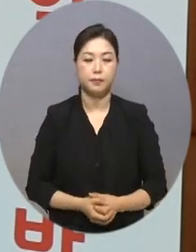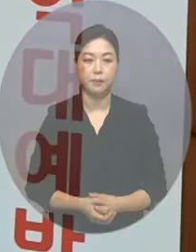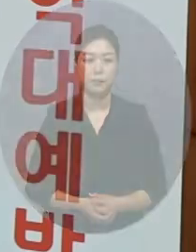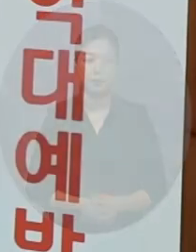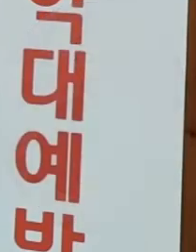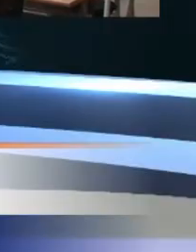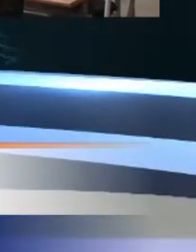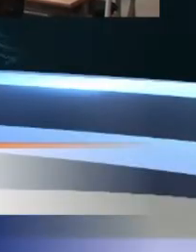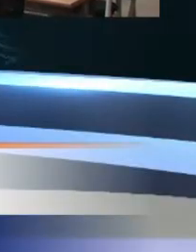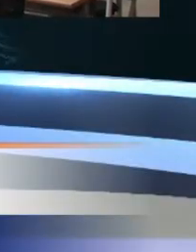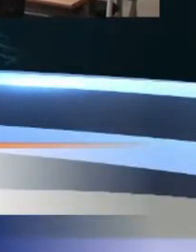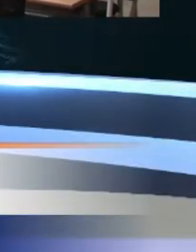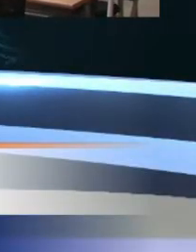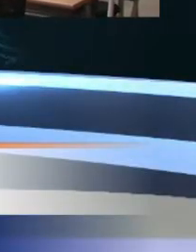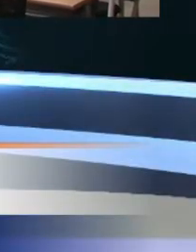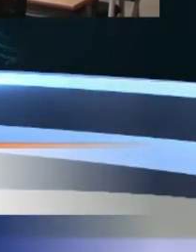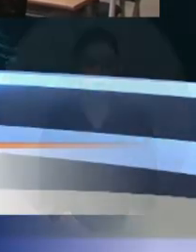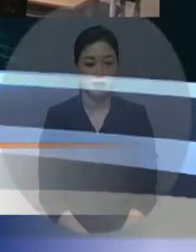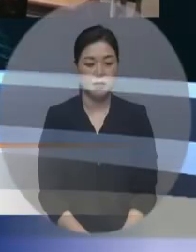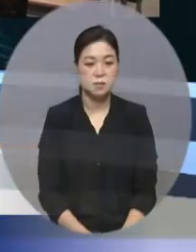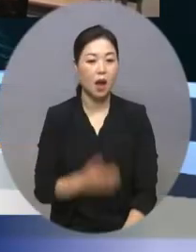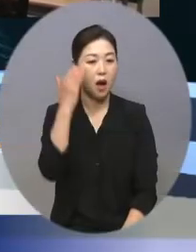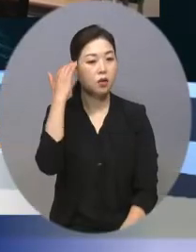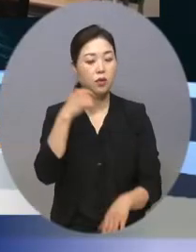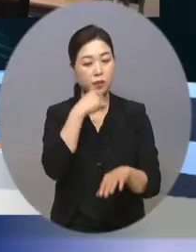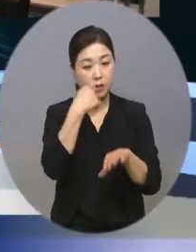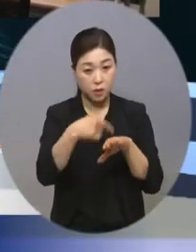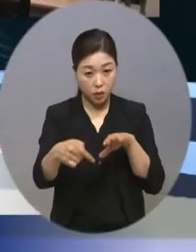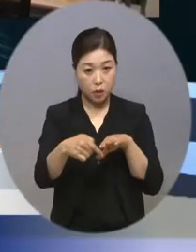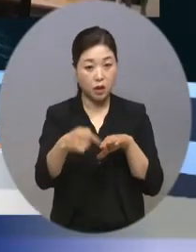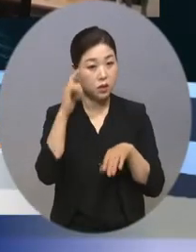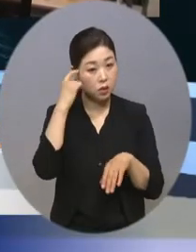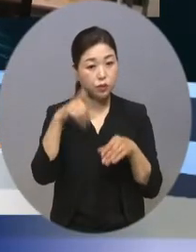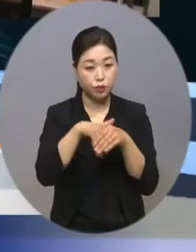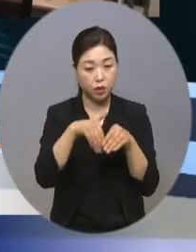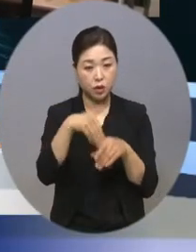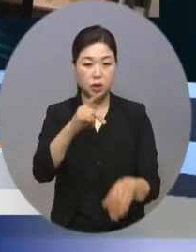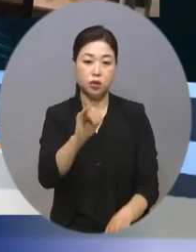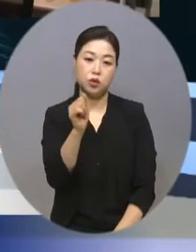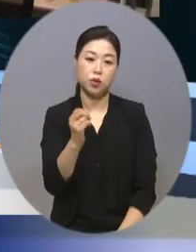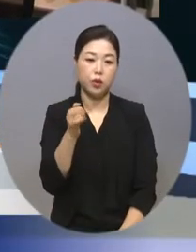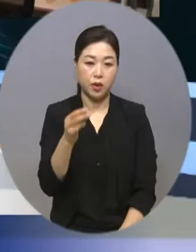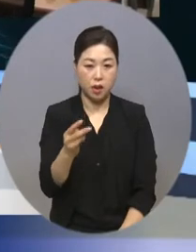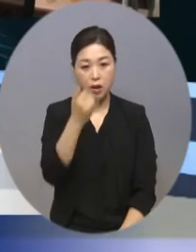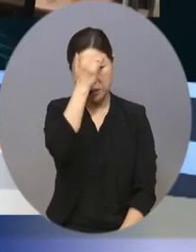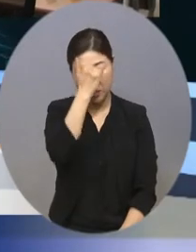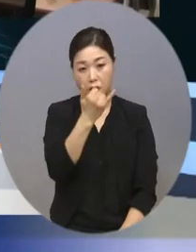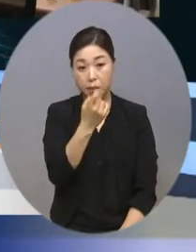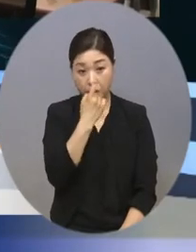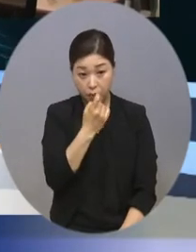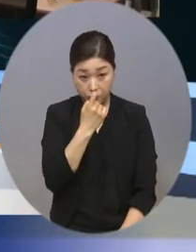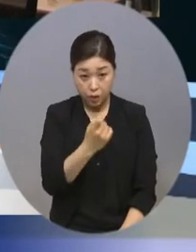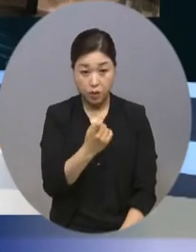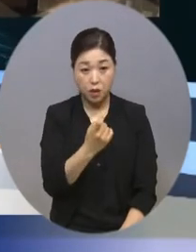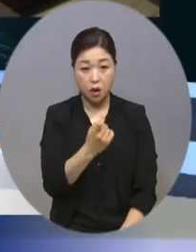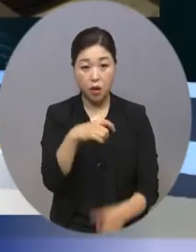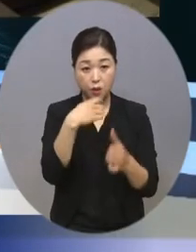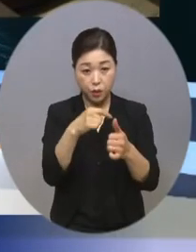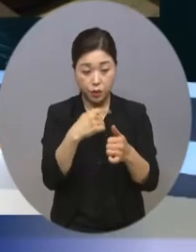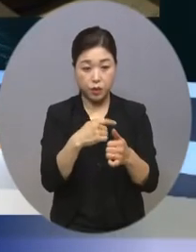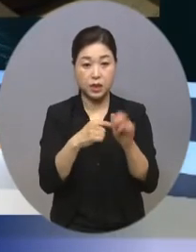문경아입니다. 우리 민족의 정신문화인 충효의 사상을 익히는 충효의 교육사